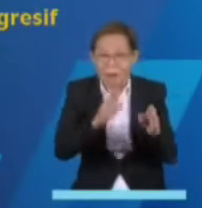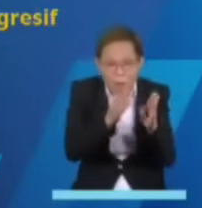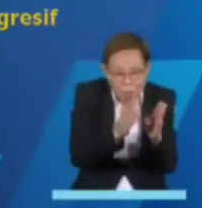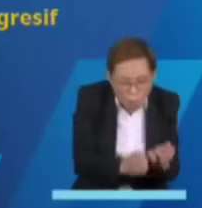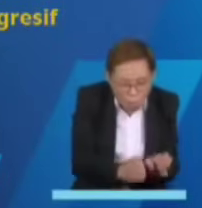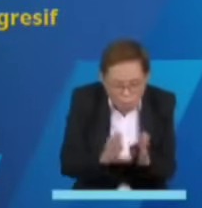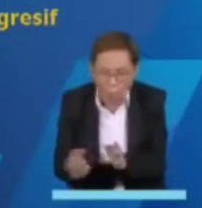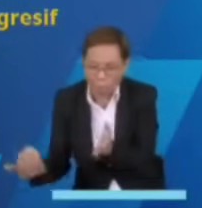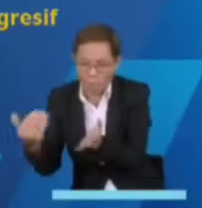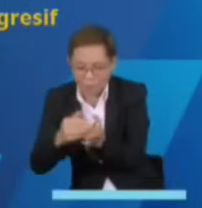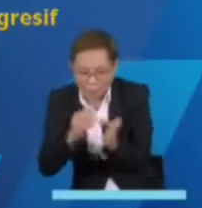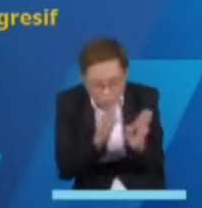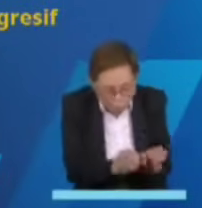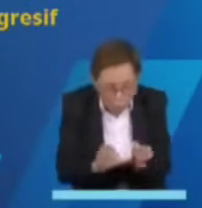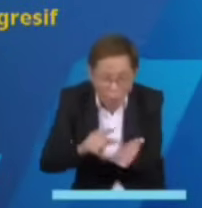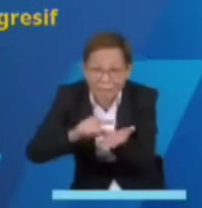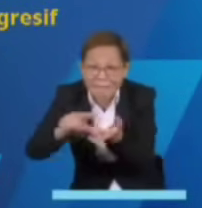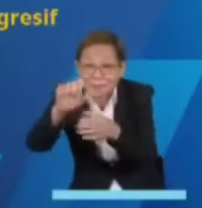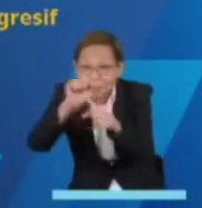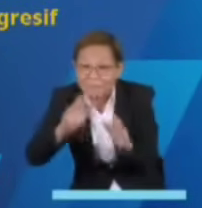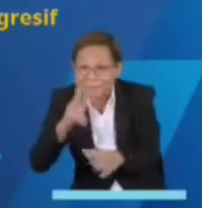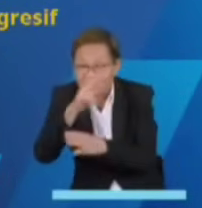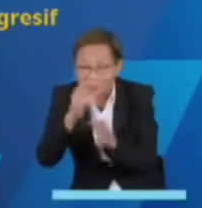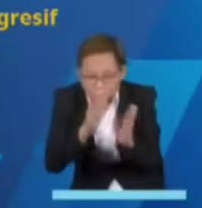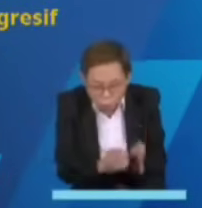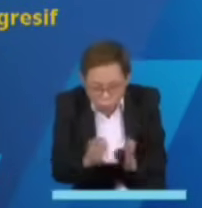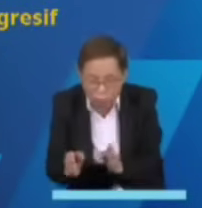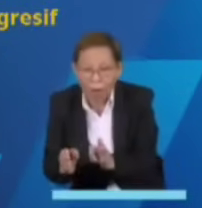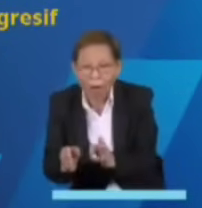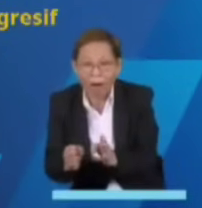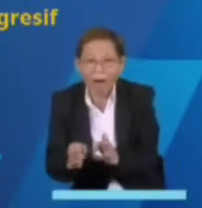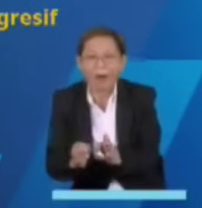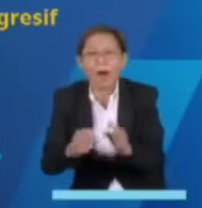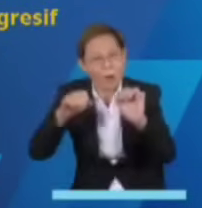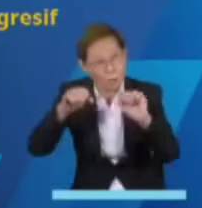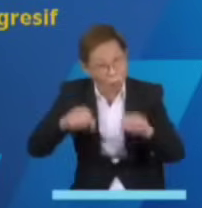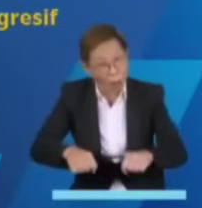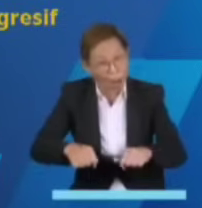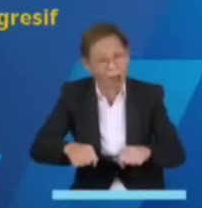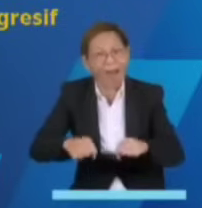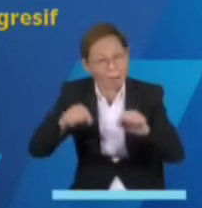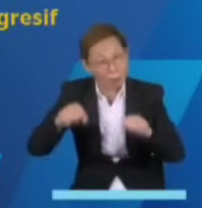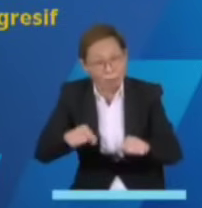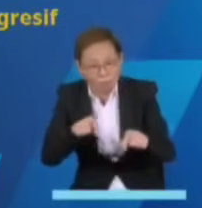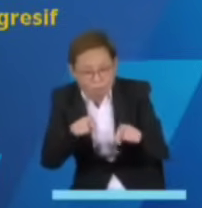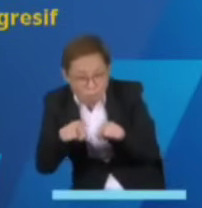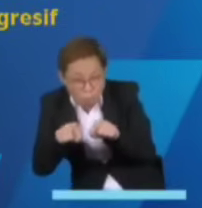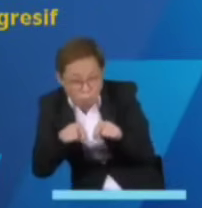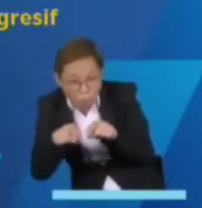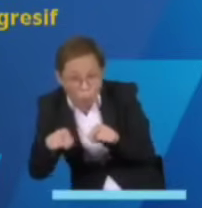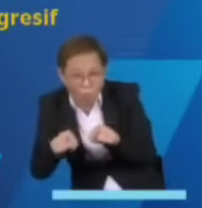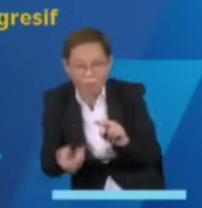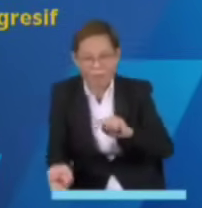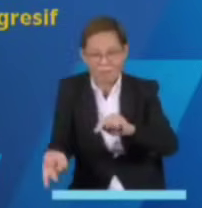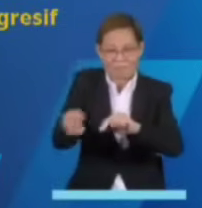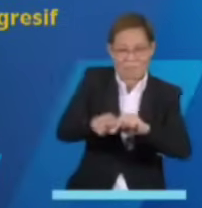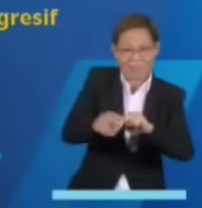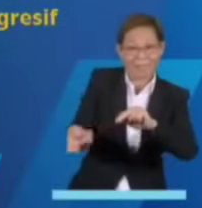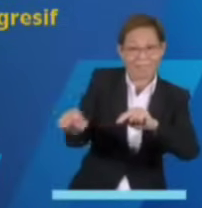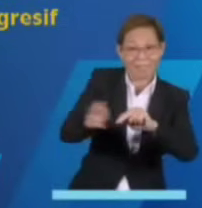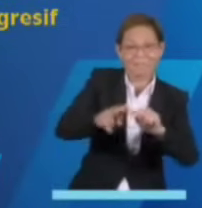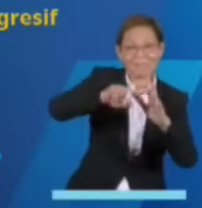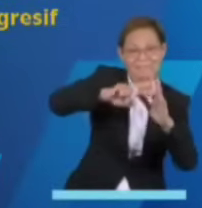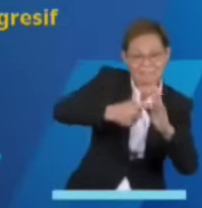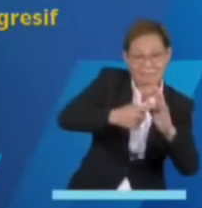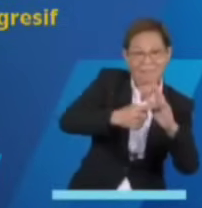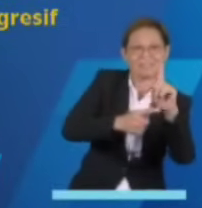disusun semula supaya lebih mampu berdaya saing. Jadi kenaikan saya sebut